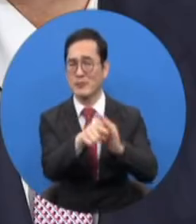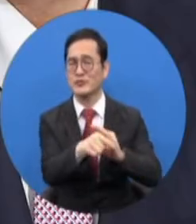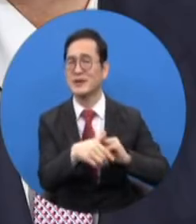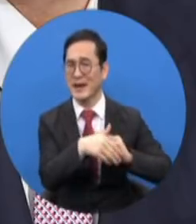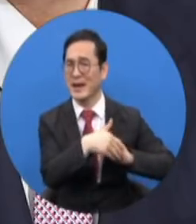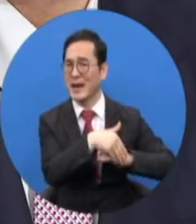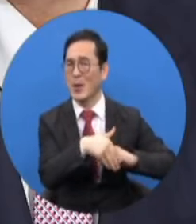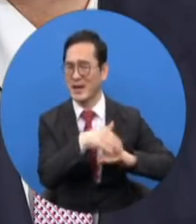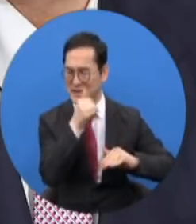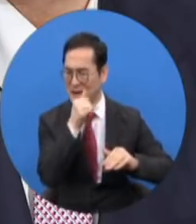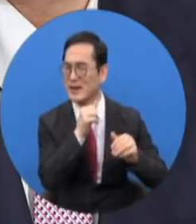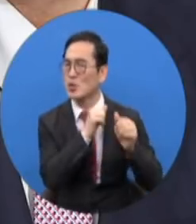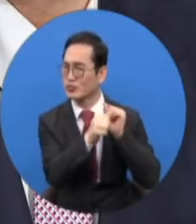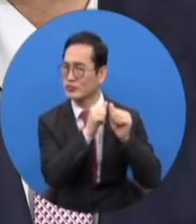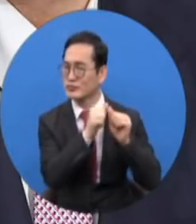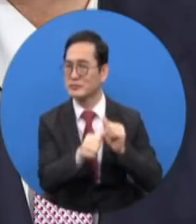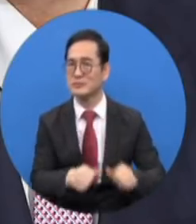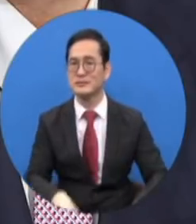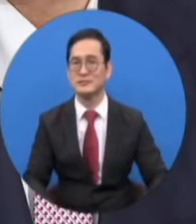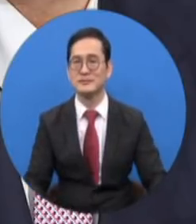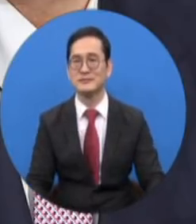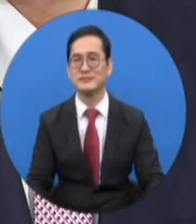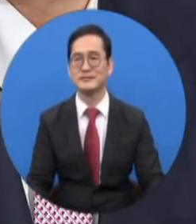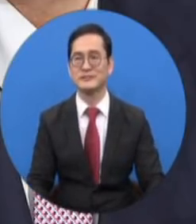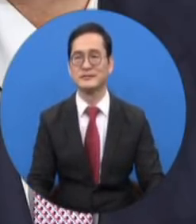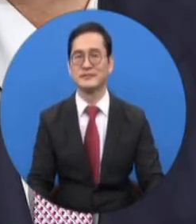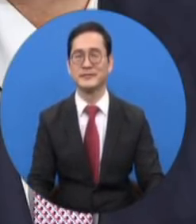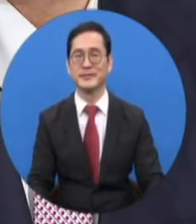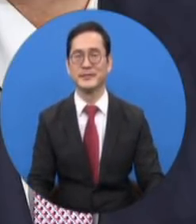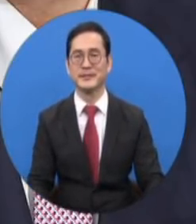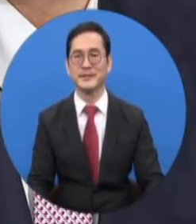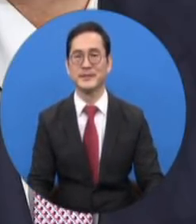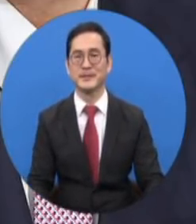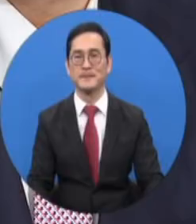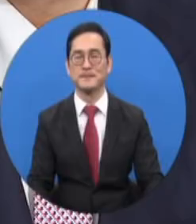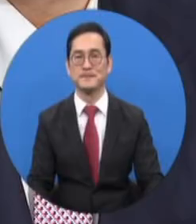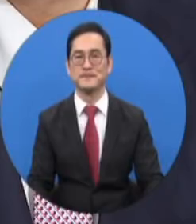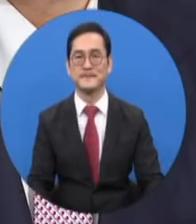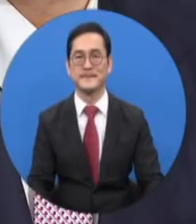있다. 이런 관측도 나옵니다.